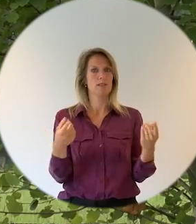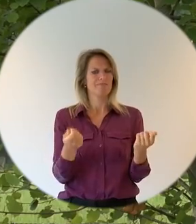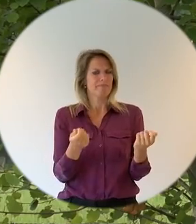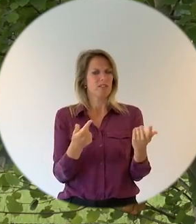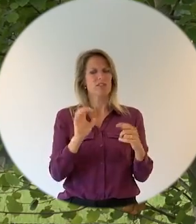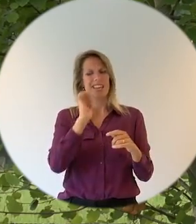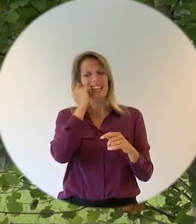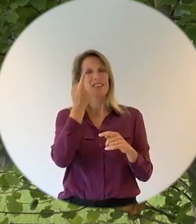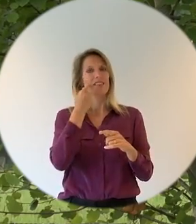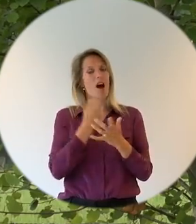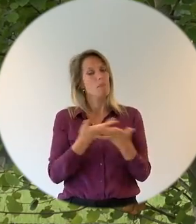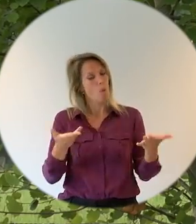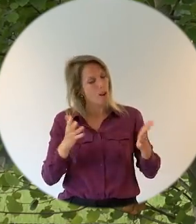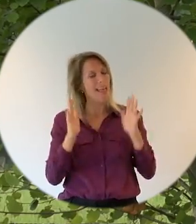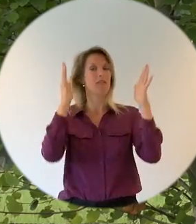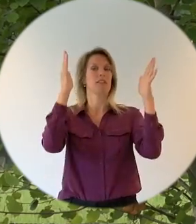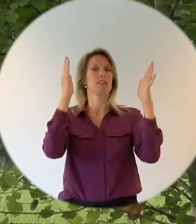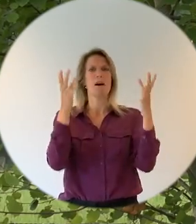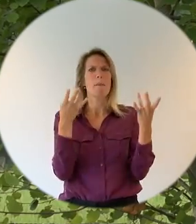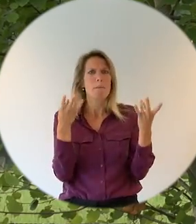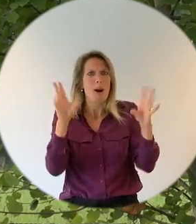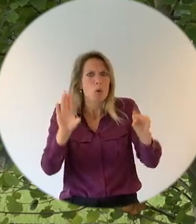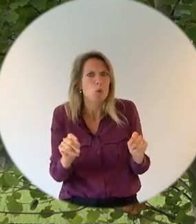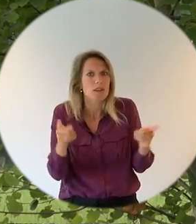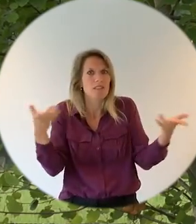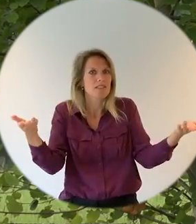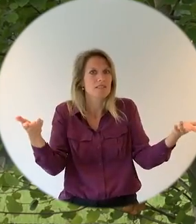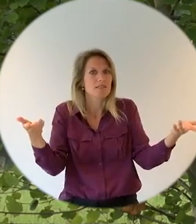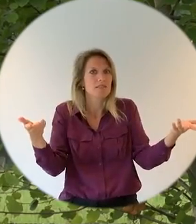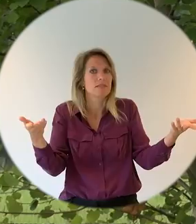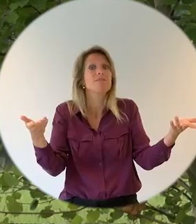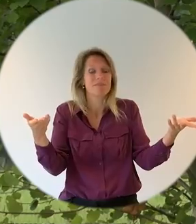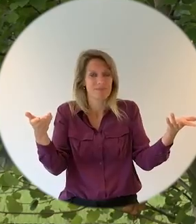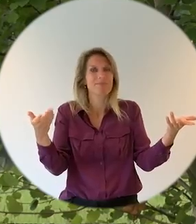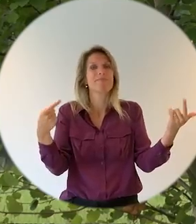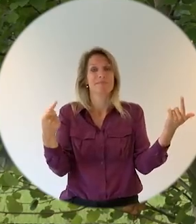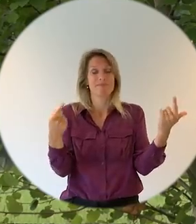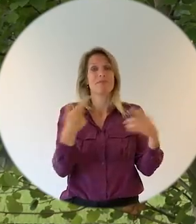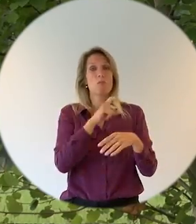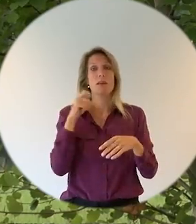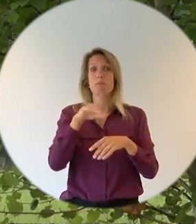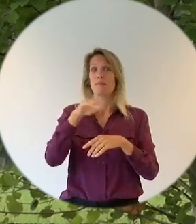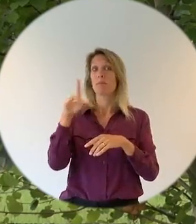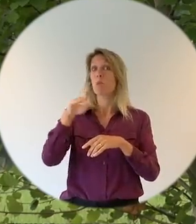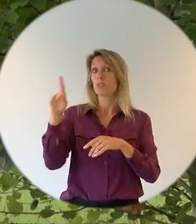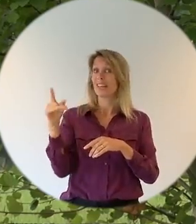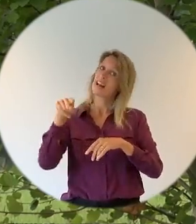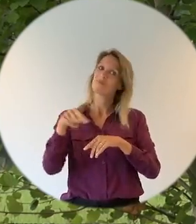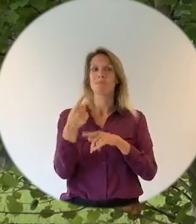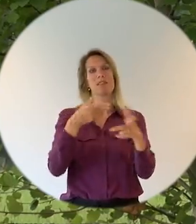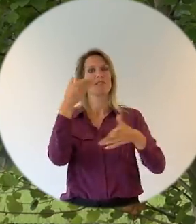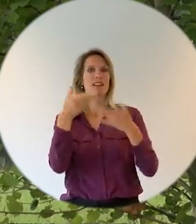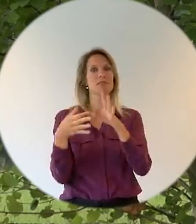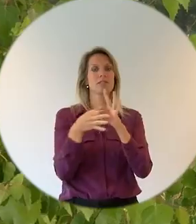mogen uitleven. Maar hoe doe je dat? Dominee Pier Poortinga zal ons hierover meer vertellen vanuit het